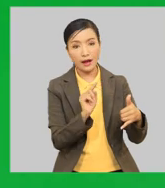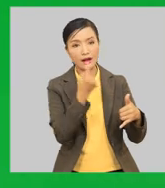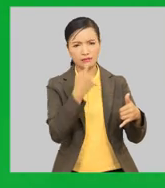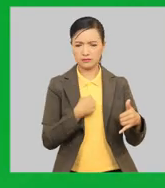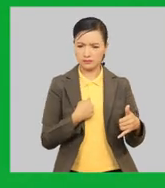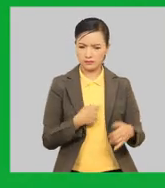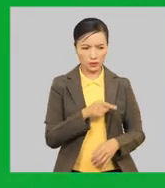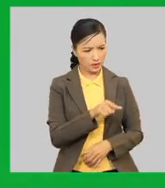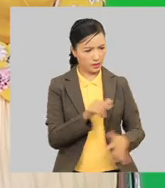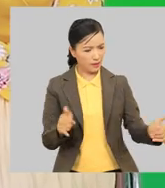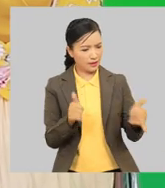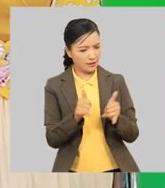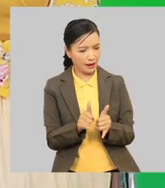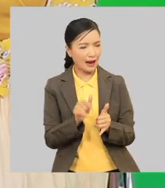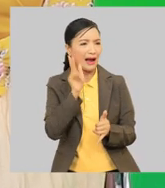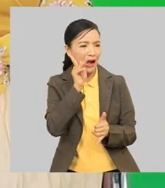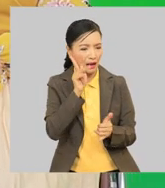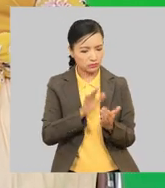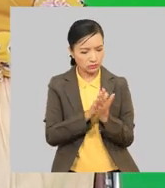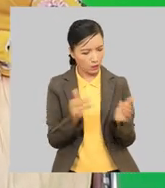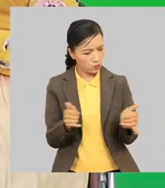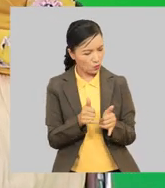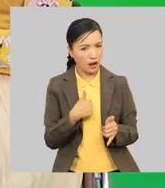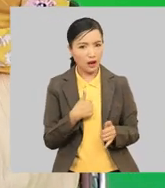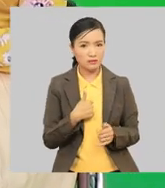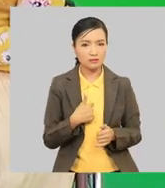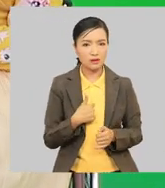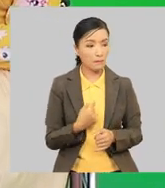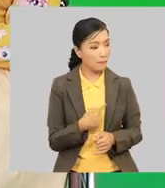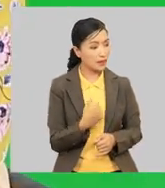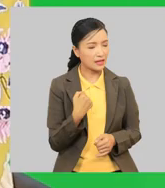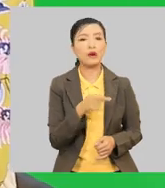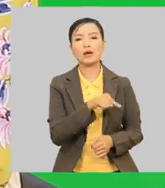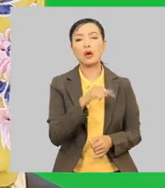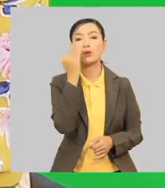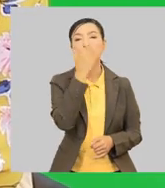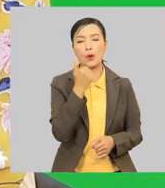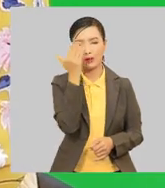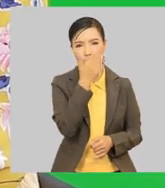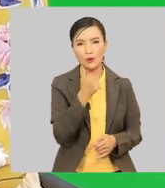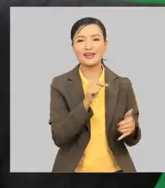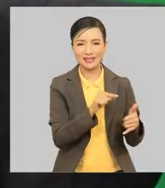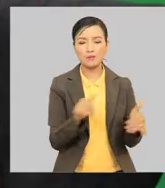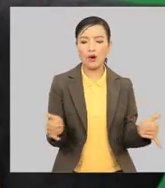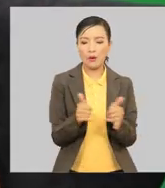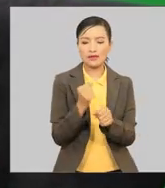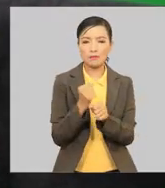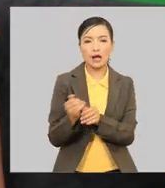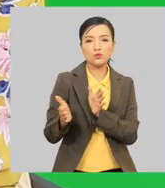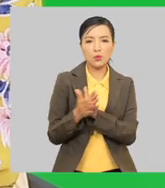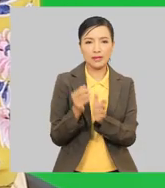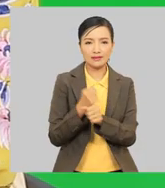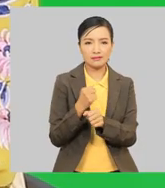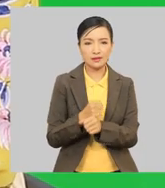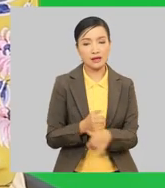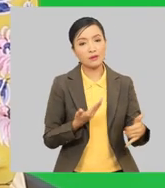แวบแรกคือแบบเฮ้ยเด็กคนนี้หรอที่จะมานั่งอ่านกับเรา คือยังไงคือแบบมั่นใจหรือ เขาสวยเขาสวยพอได้ทำงานไ